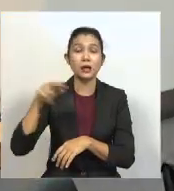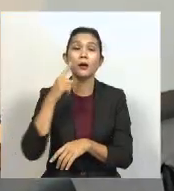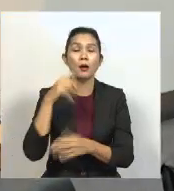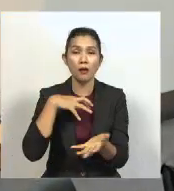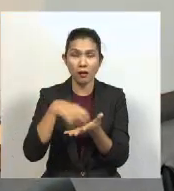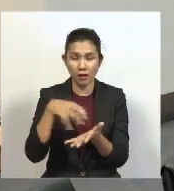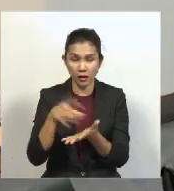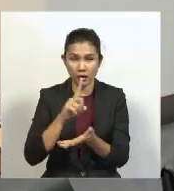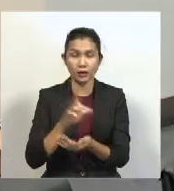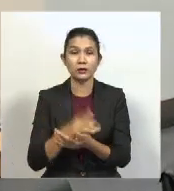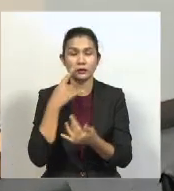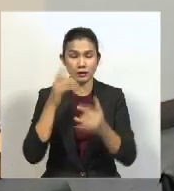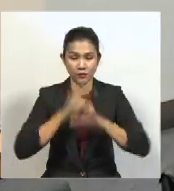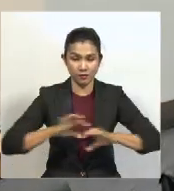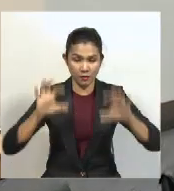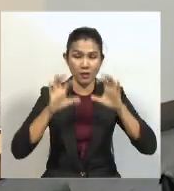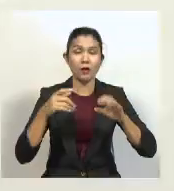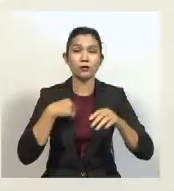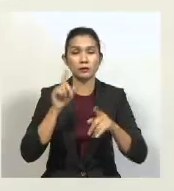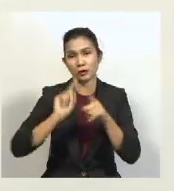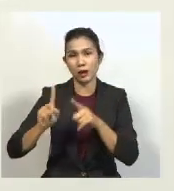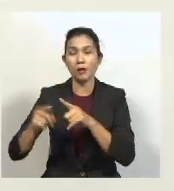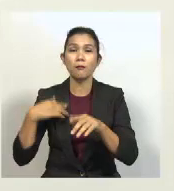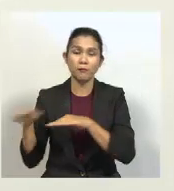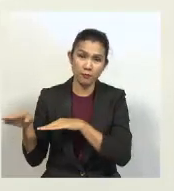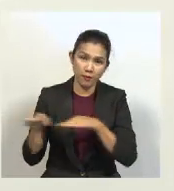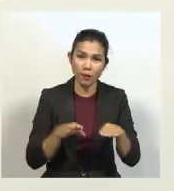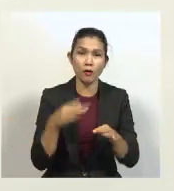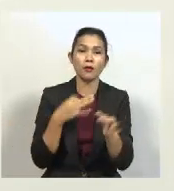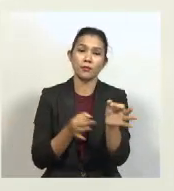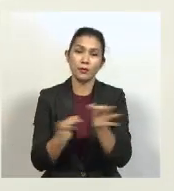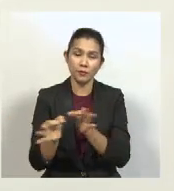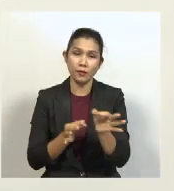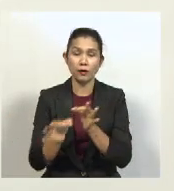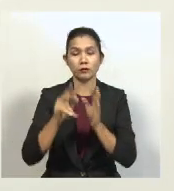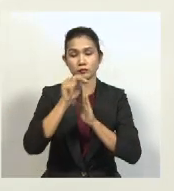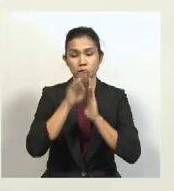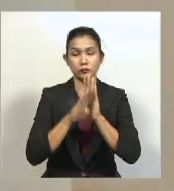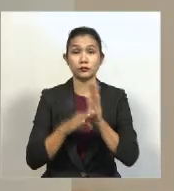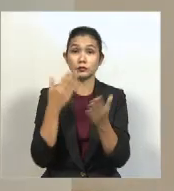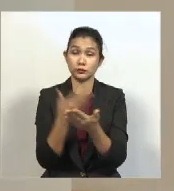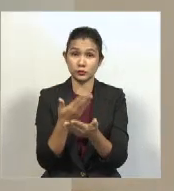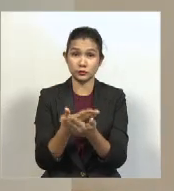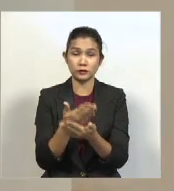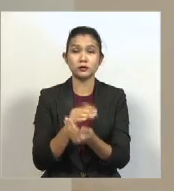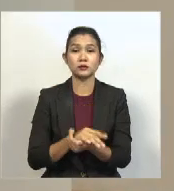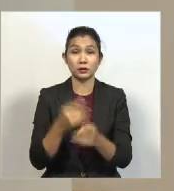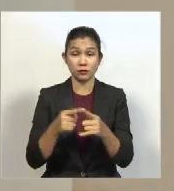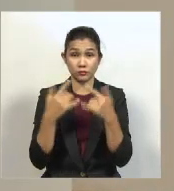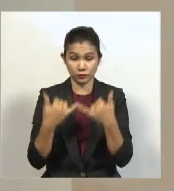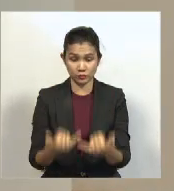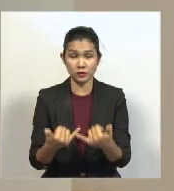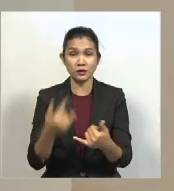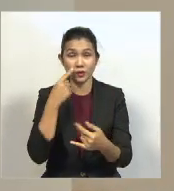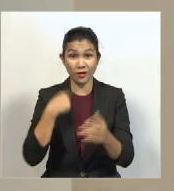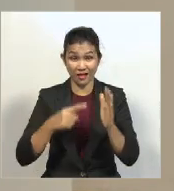ารัฐบาลแล้วก็หน่วยงานต่างๆมีความพร้อมในการตอบคำถามในการอภิปรายร่างพระราชบัญญัติงบประมาณและในวันนี้ค่ะ